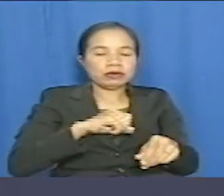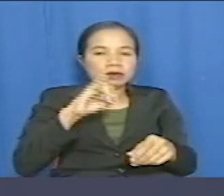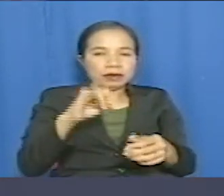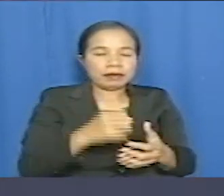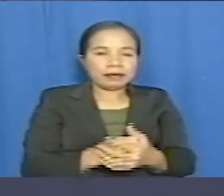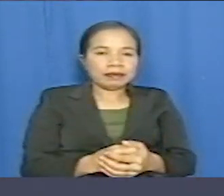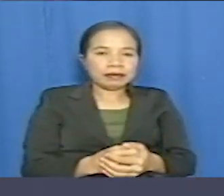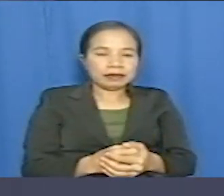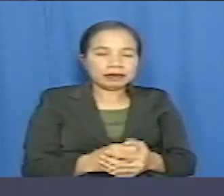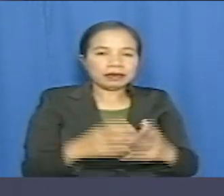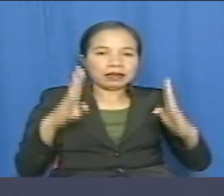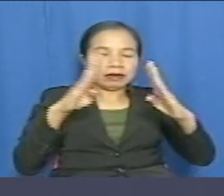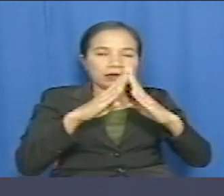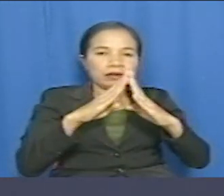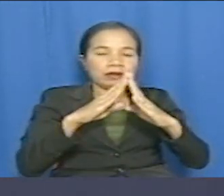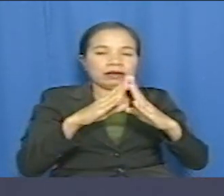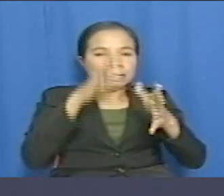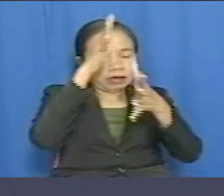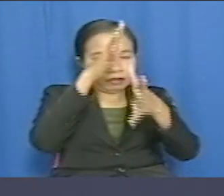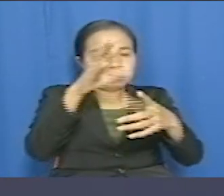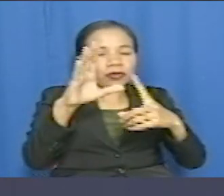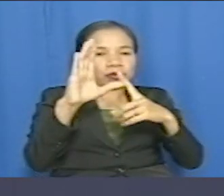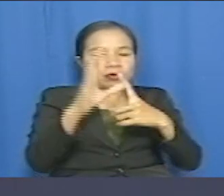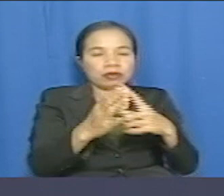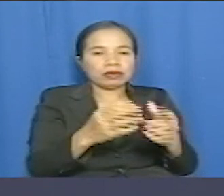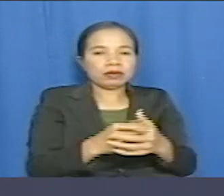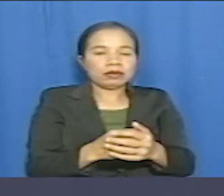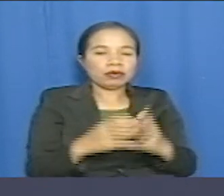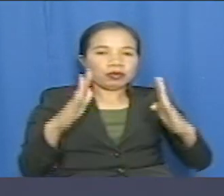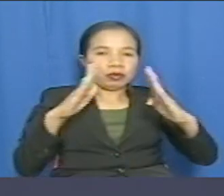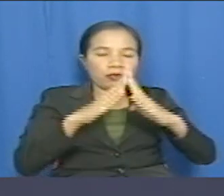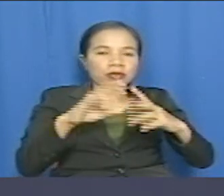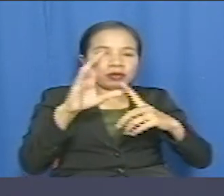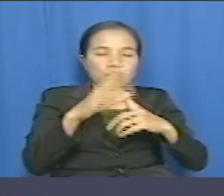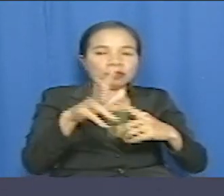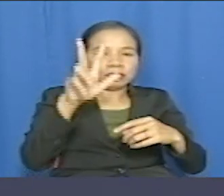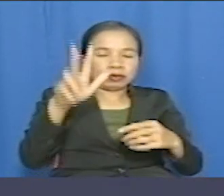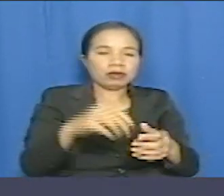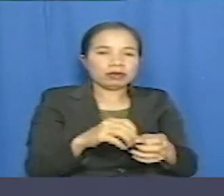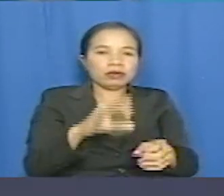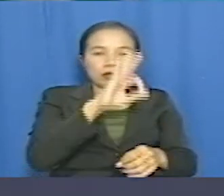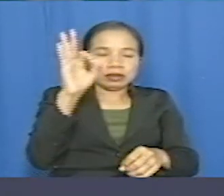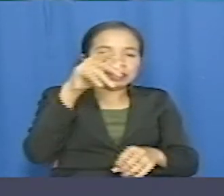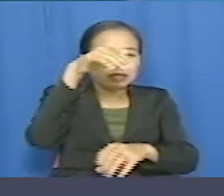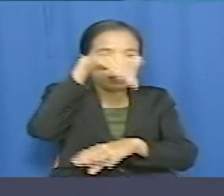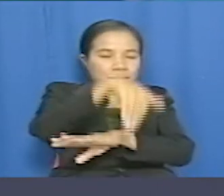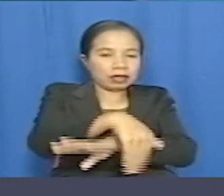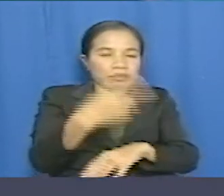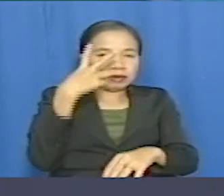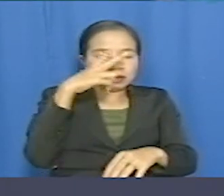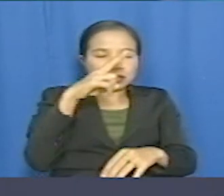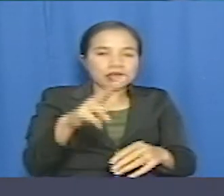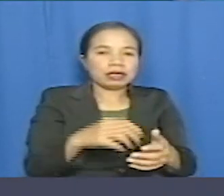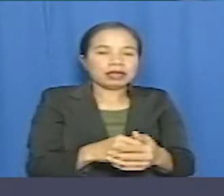Lianai husi umalisan umaklaran hai molin umabot sesurai no umalisan babulu hatun sesta ferakalan koba matibian hodi hare no